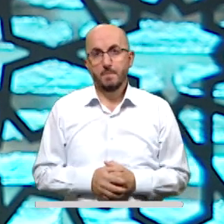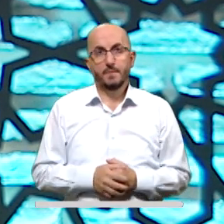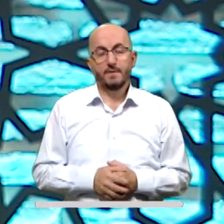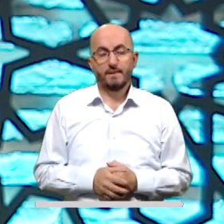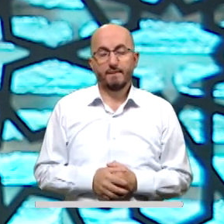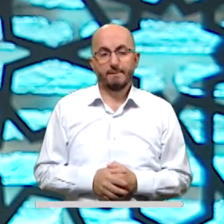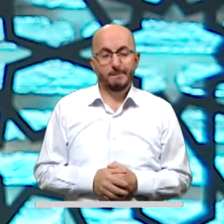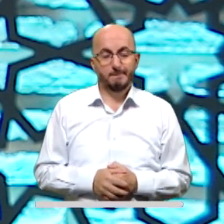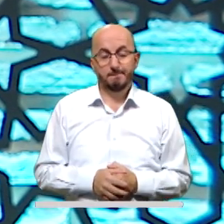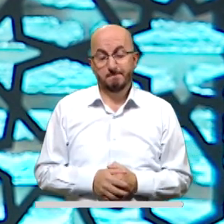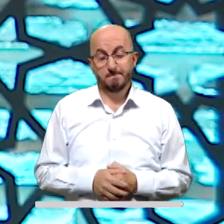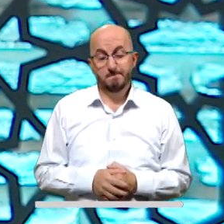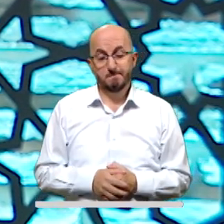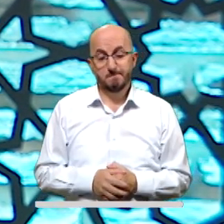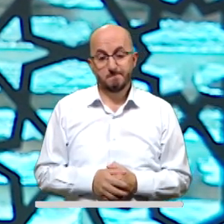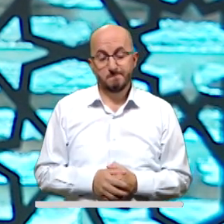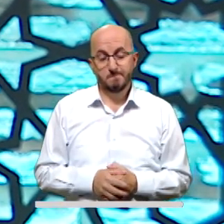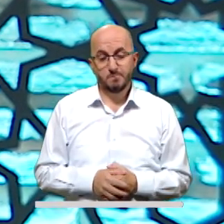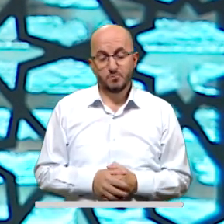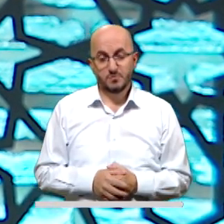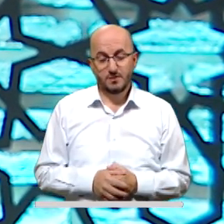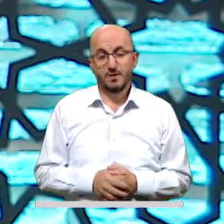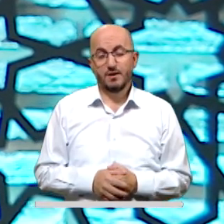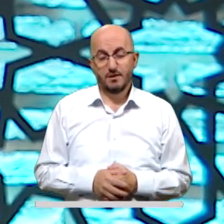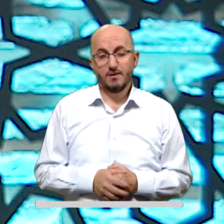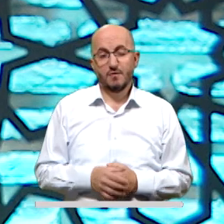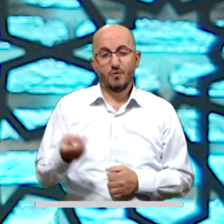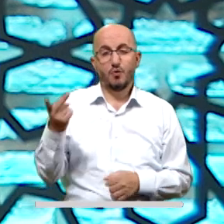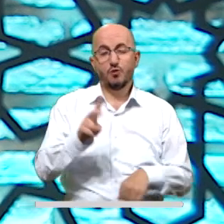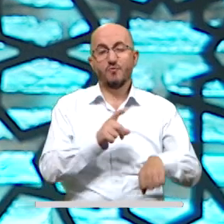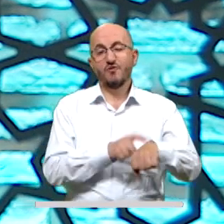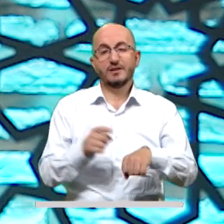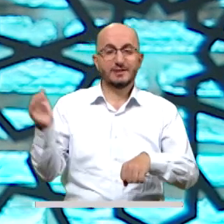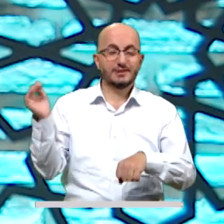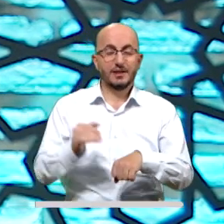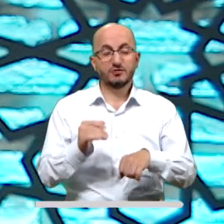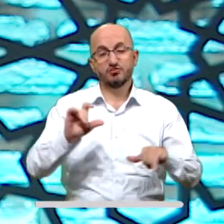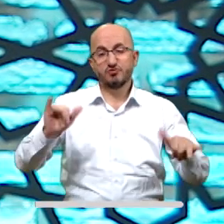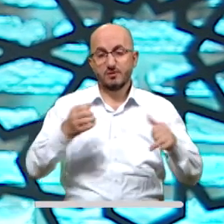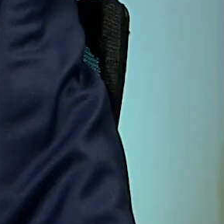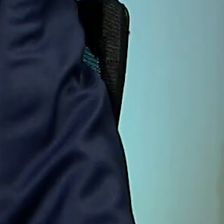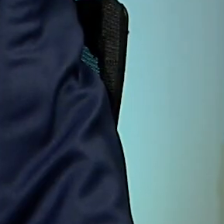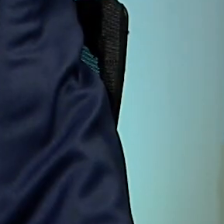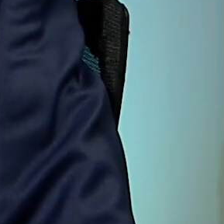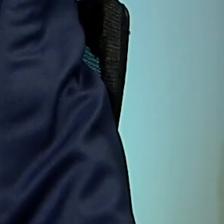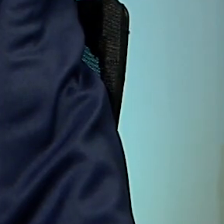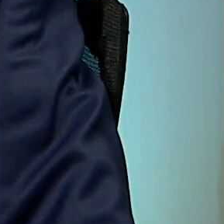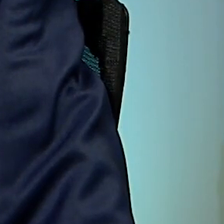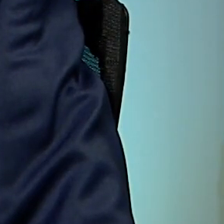küllü nefsin zâikatül mevt ilâ hitâbına muhatap olduğumuzda tarif ettiğiniz o cennet bahçelerinden bir bahçe